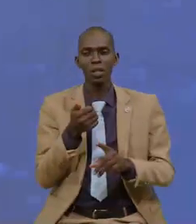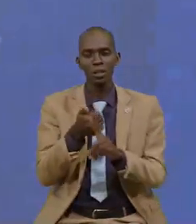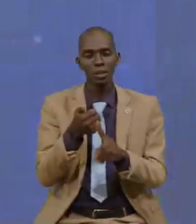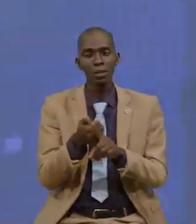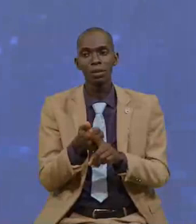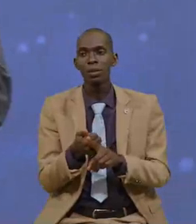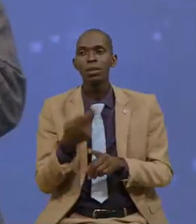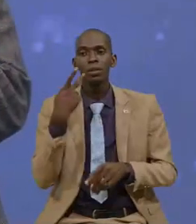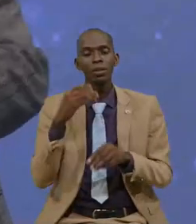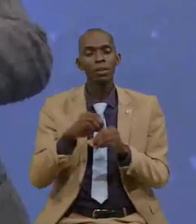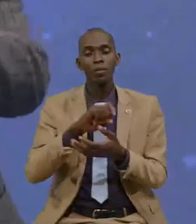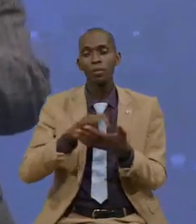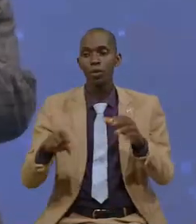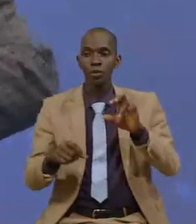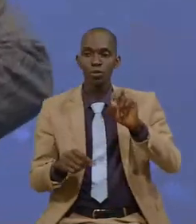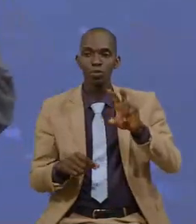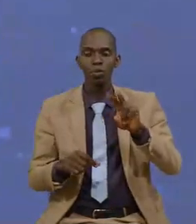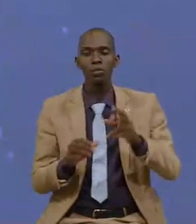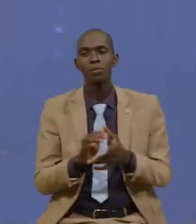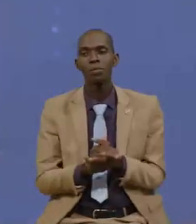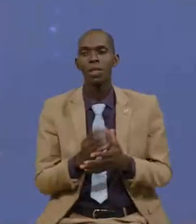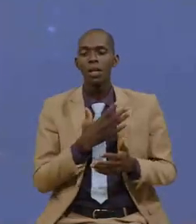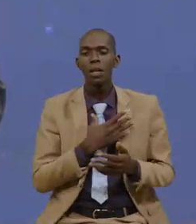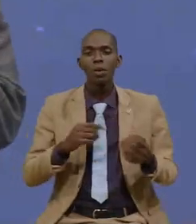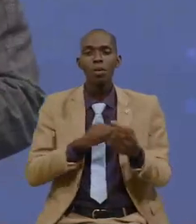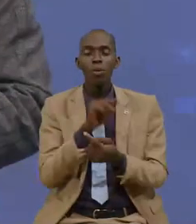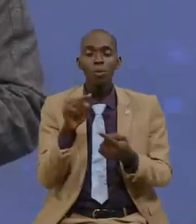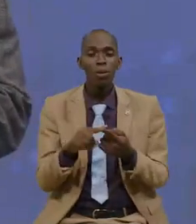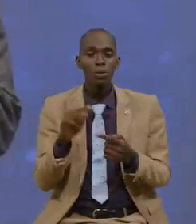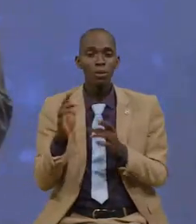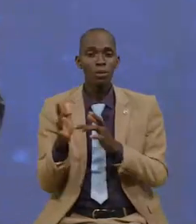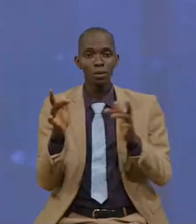se redresser. Voilà le verset 12.